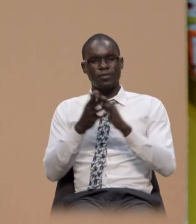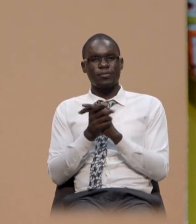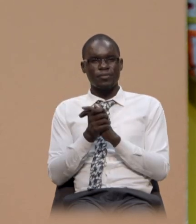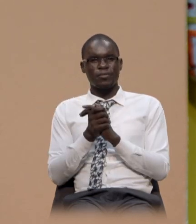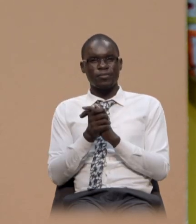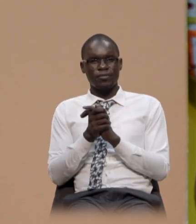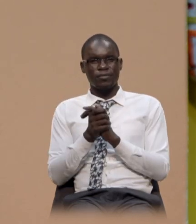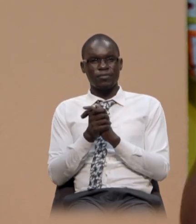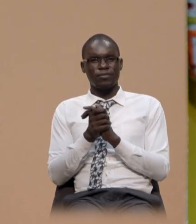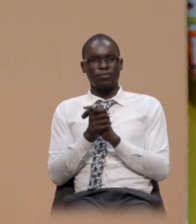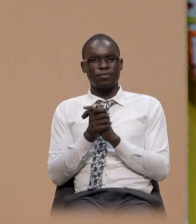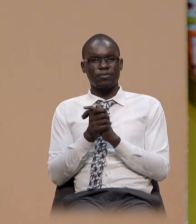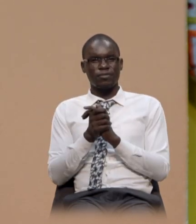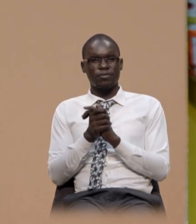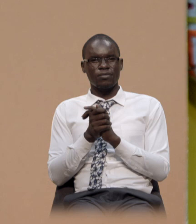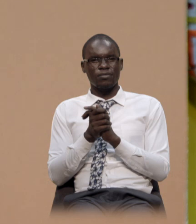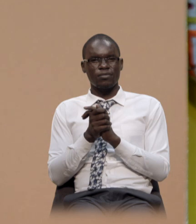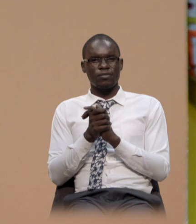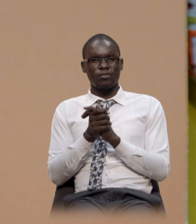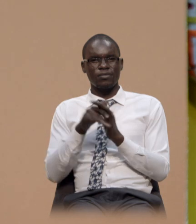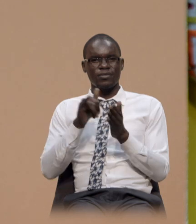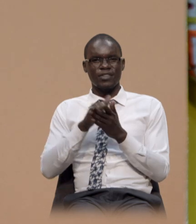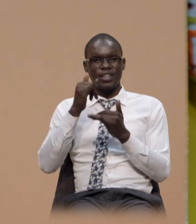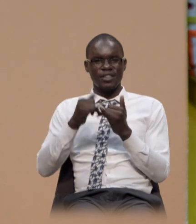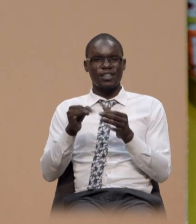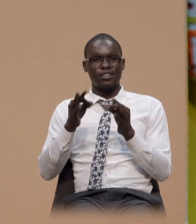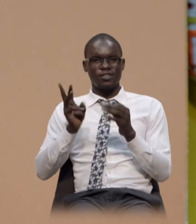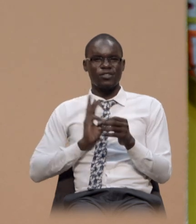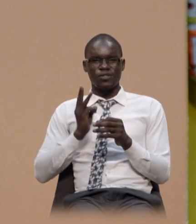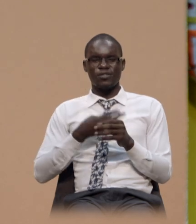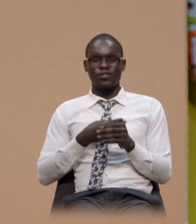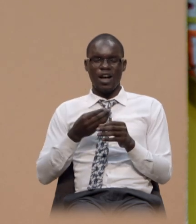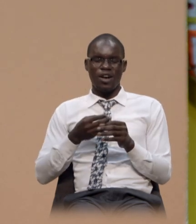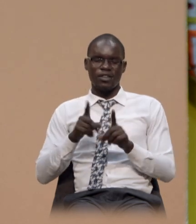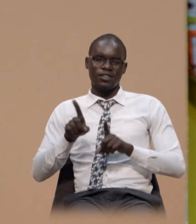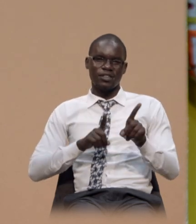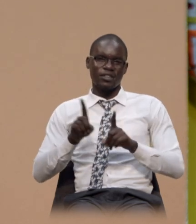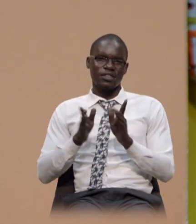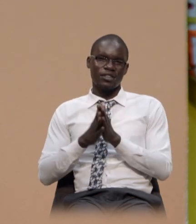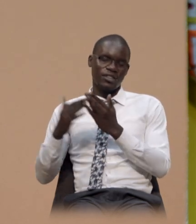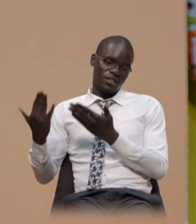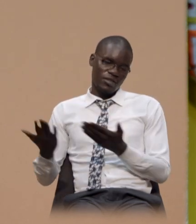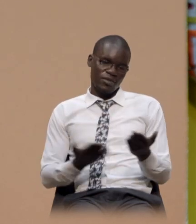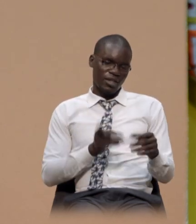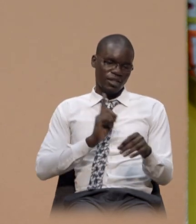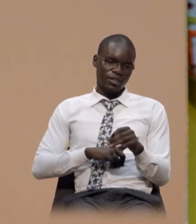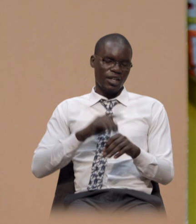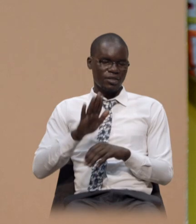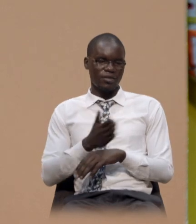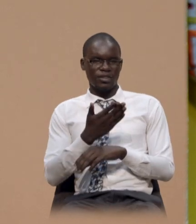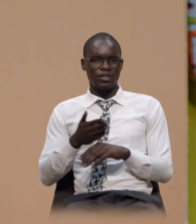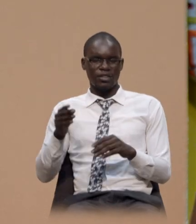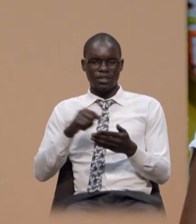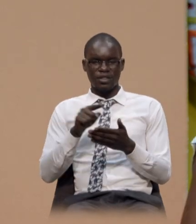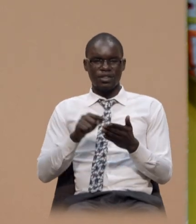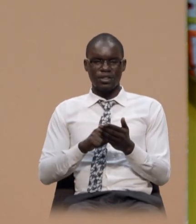ndio mwisho wa safari yetu. Karibuni tuimbe wimbo nambari 73,